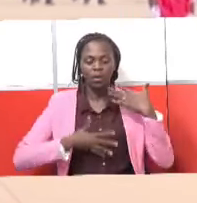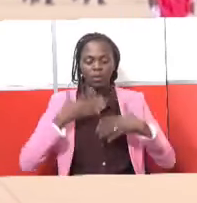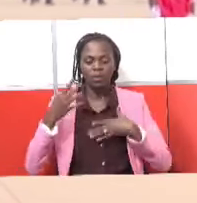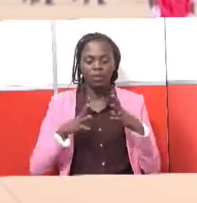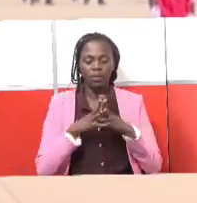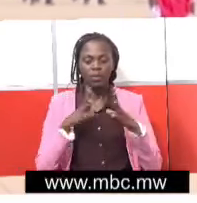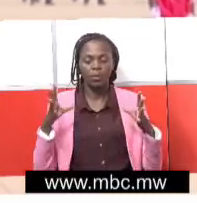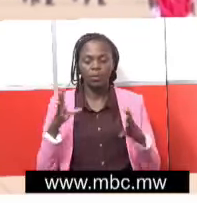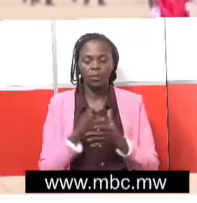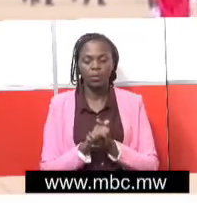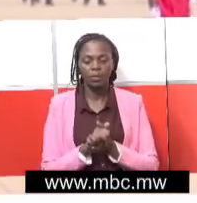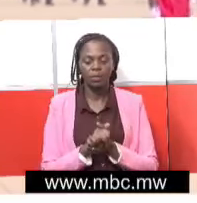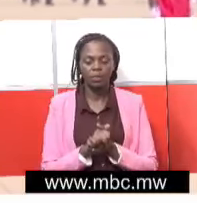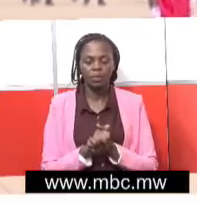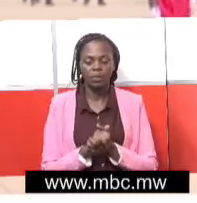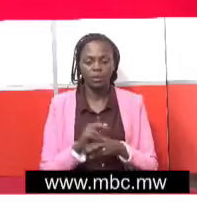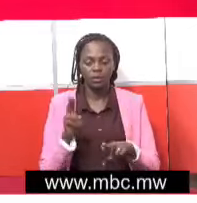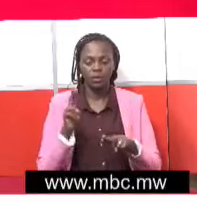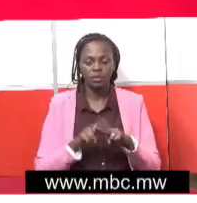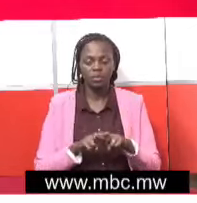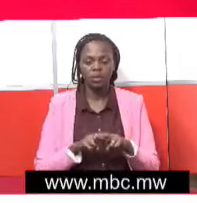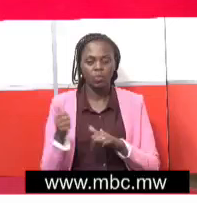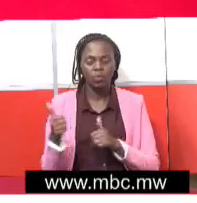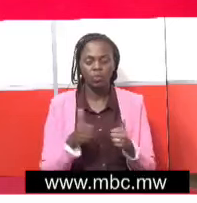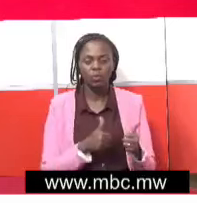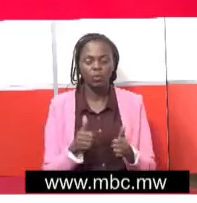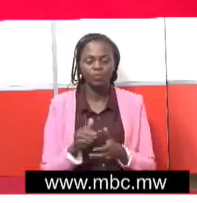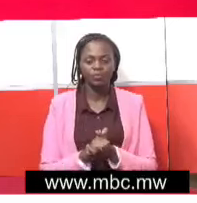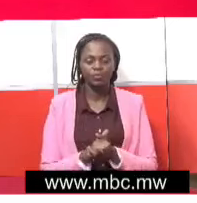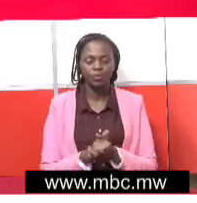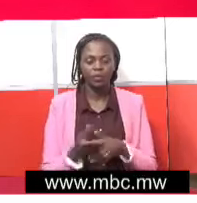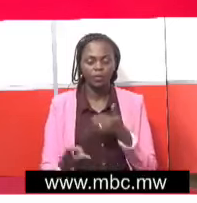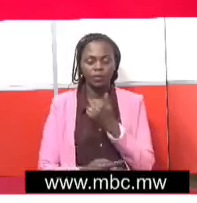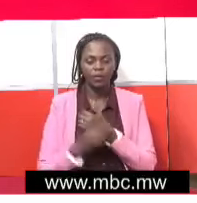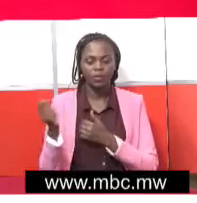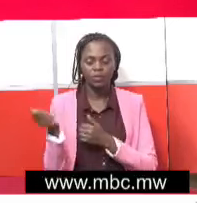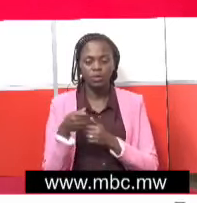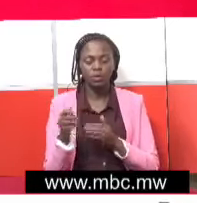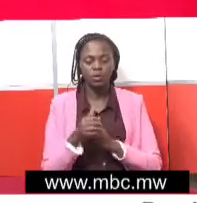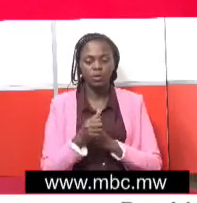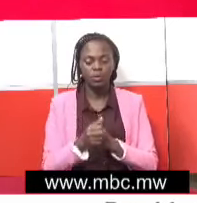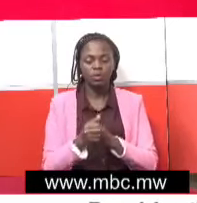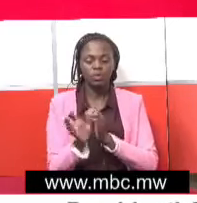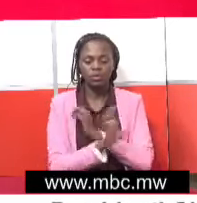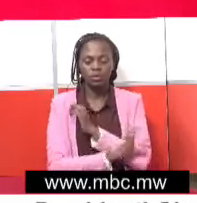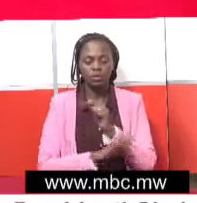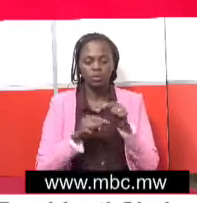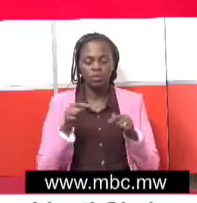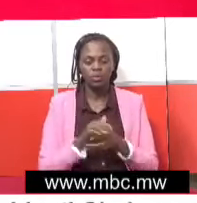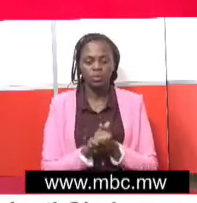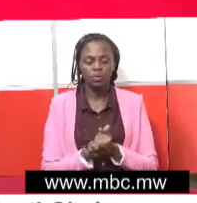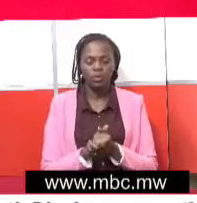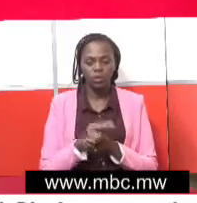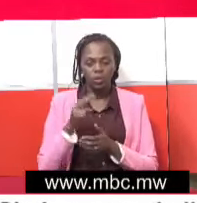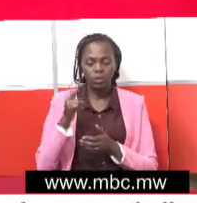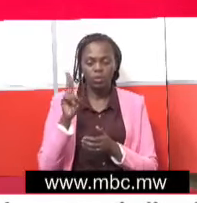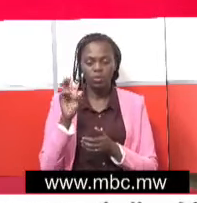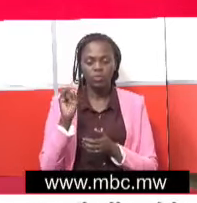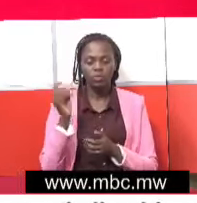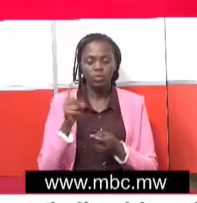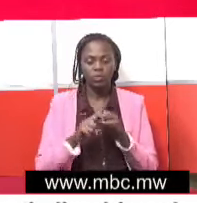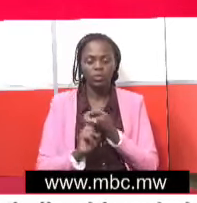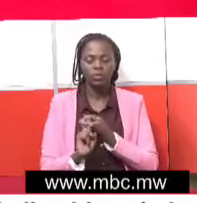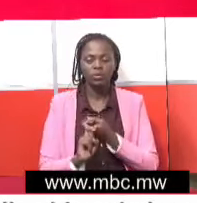tsopano zimenezi zikhala mchimake. Wachiwiri kwa mtsogoleri wa dziko lino Dr. Michael Hussey alimbikitsa kuti